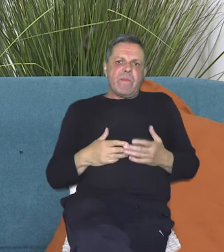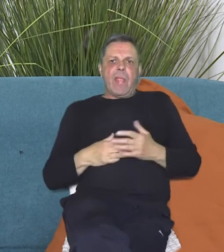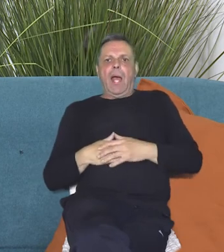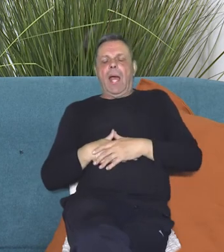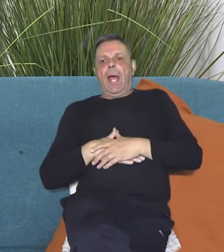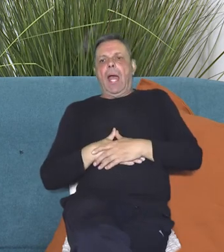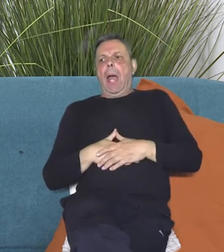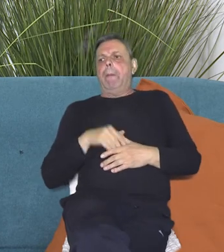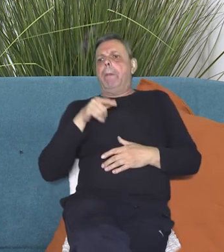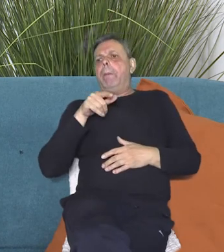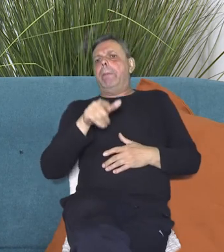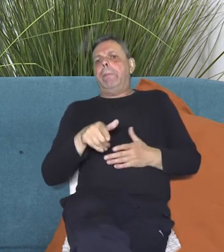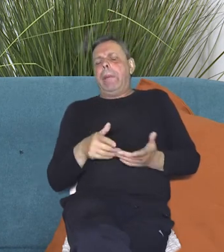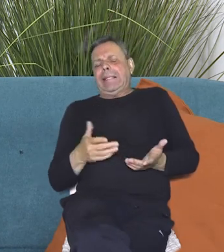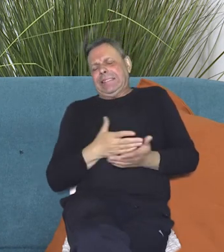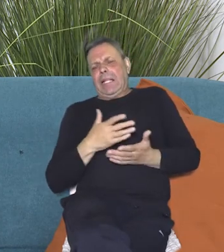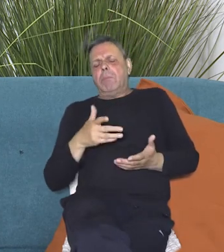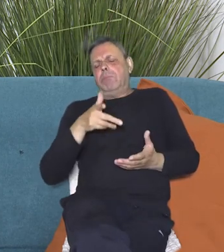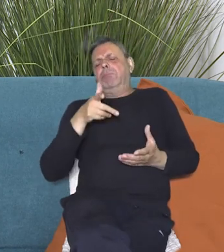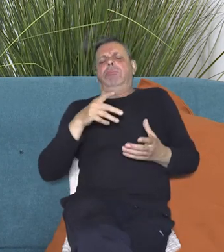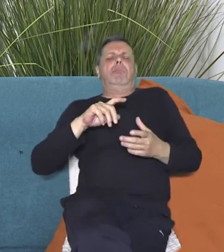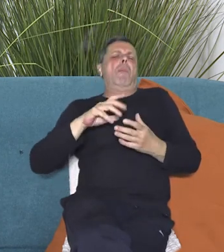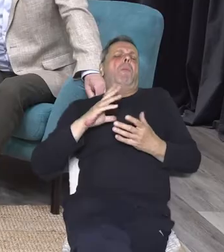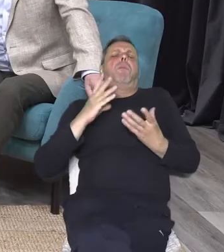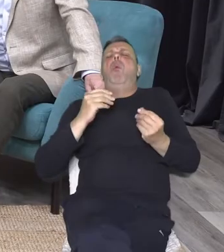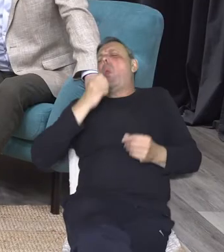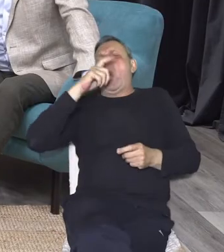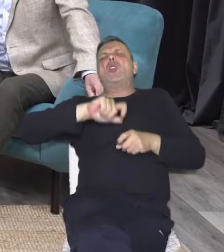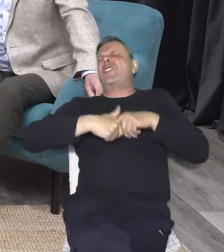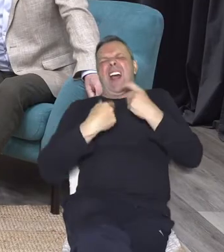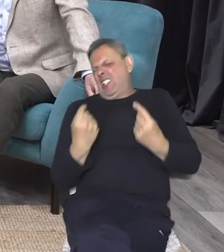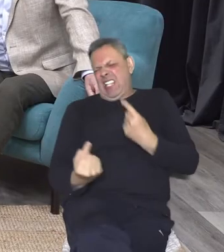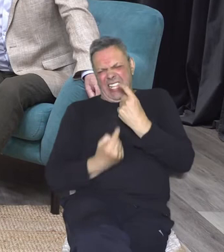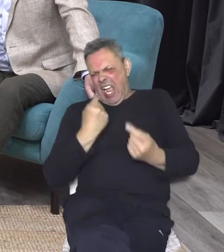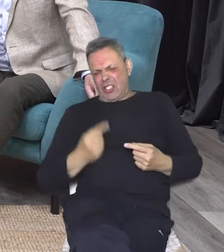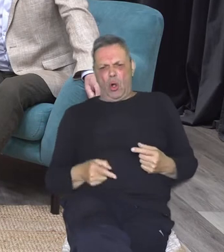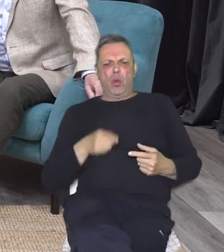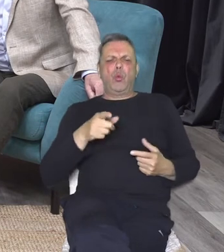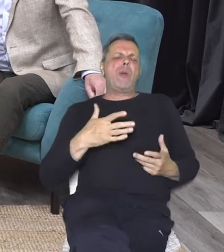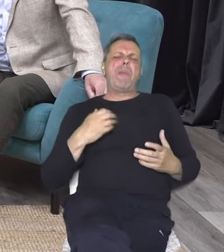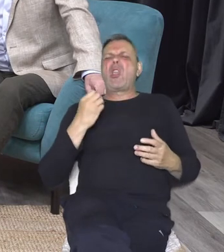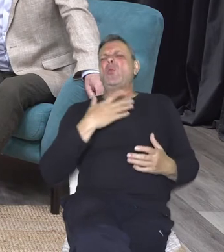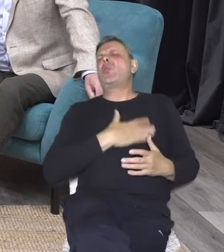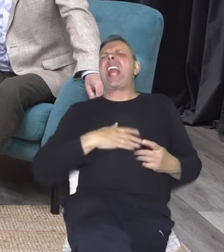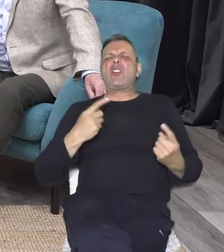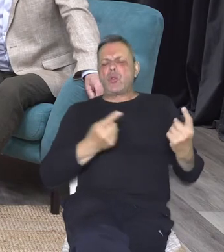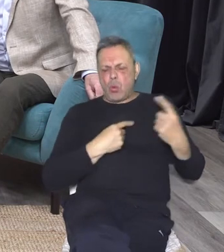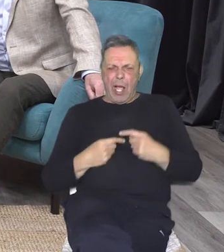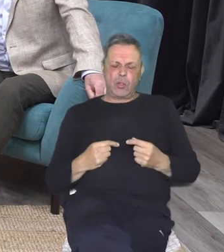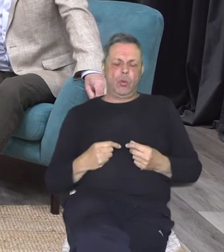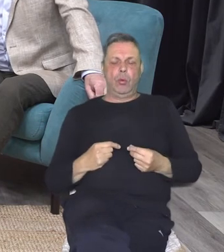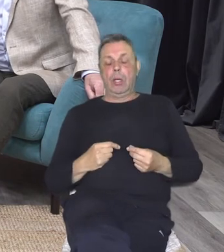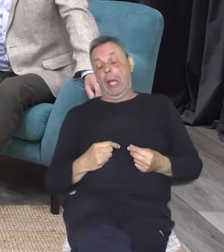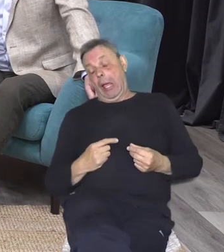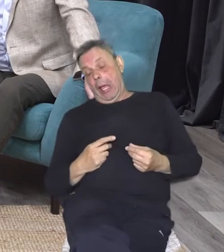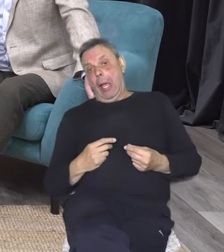spremna odlaziti na nacističke partije po Njemačkoj i tako dalje. Znači, već tu imamo tu užasnu situaciju. Onda,